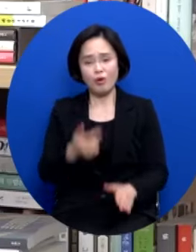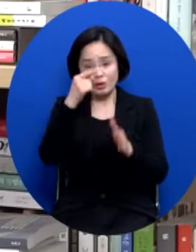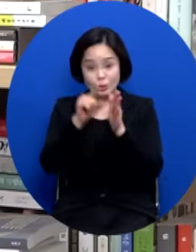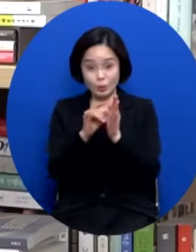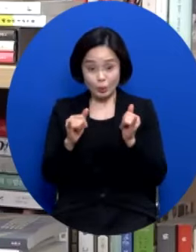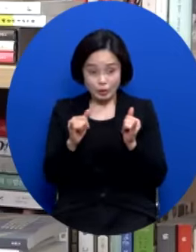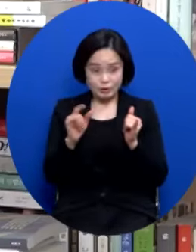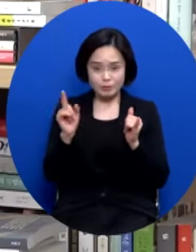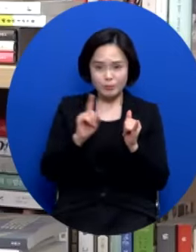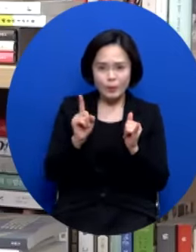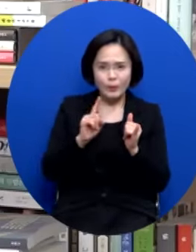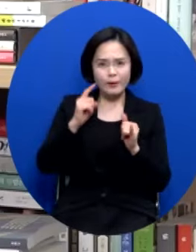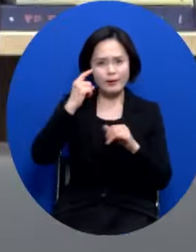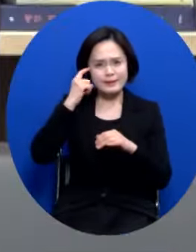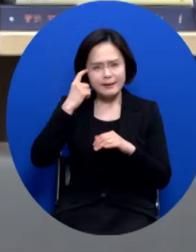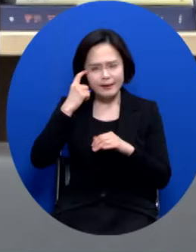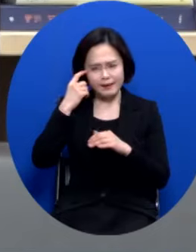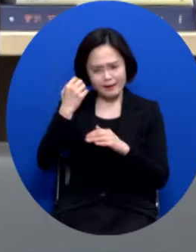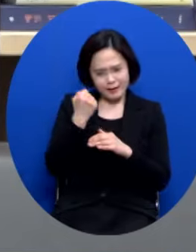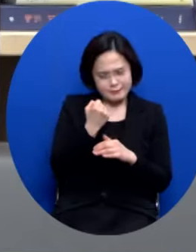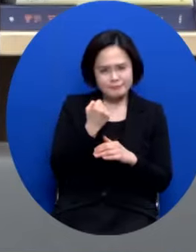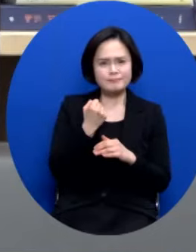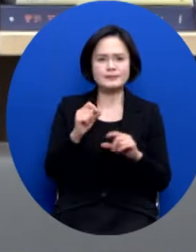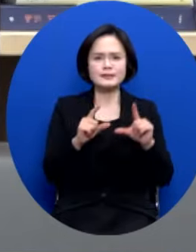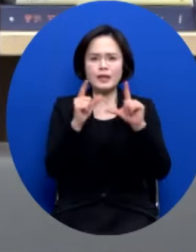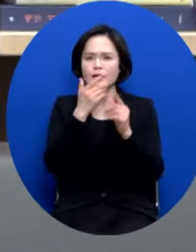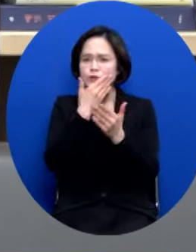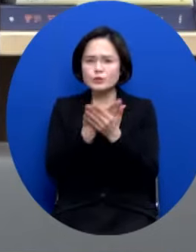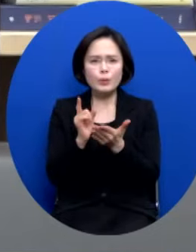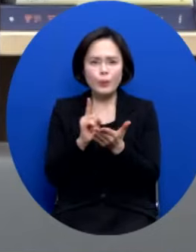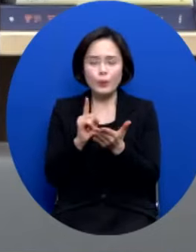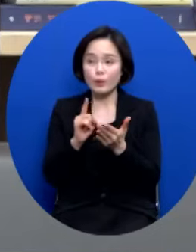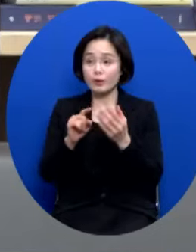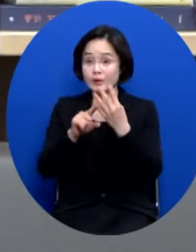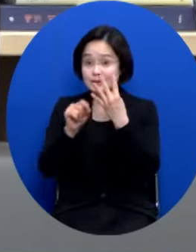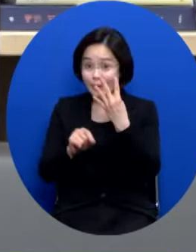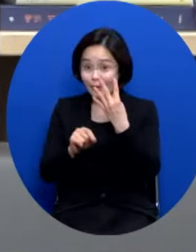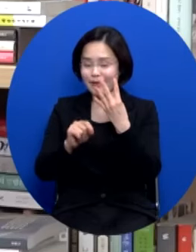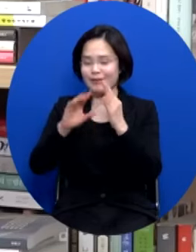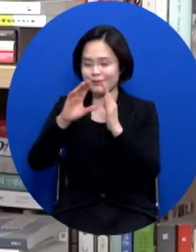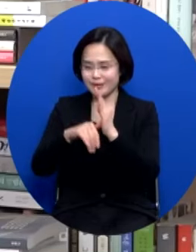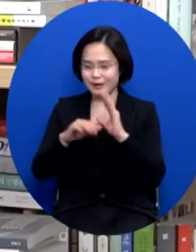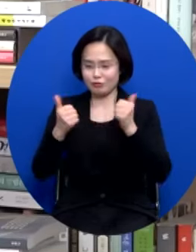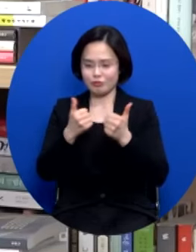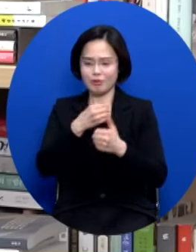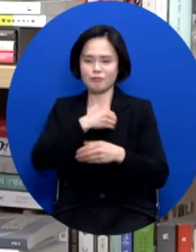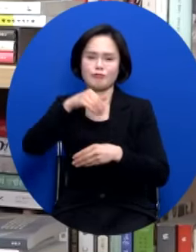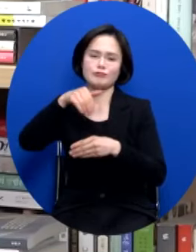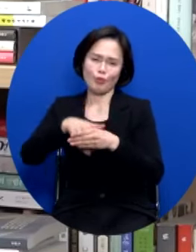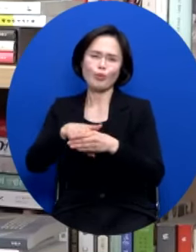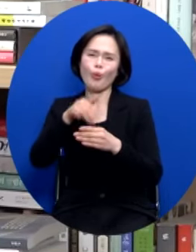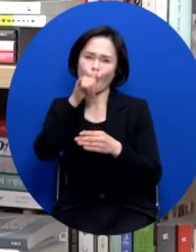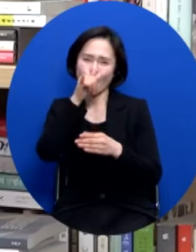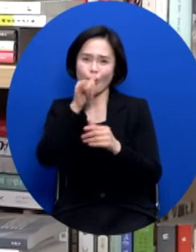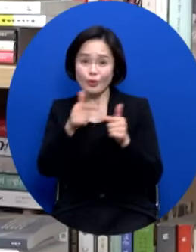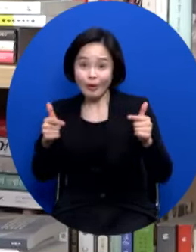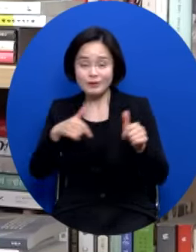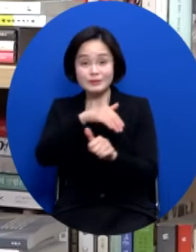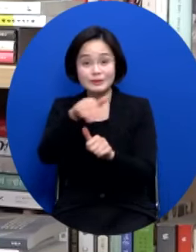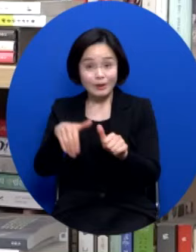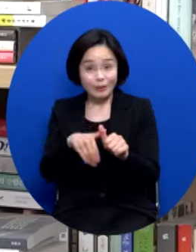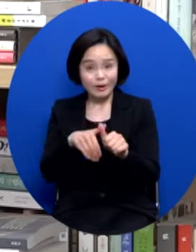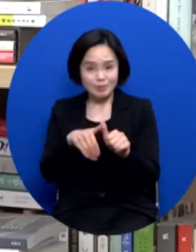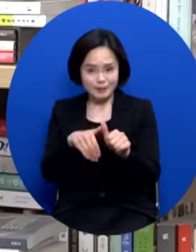않나 싶은데요. 이러한 시대에 교회 역할이 있다면 어떤 역할일까요? 양극화의 현상은 성경으로 봤을